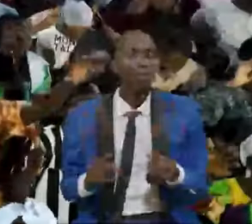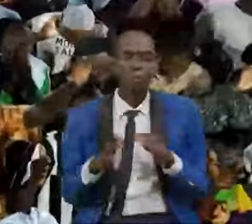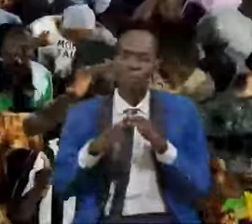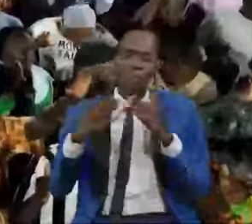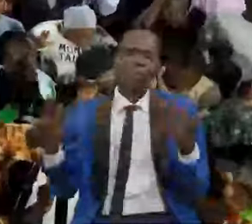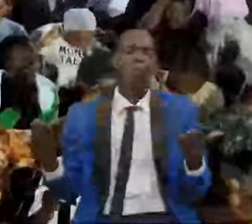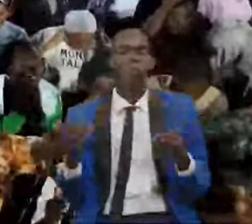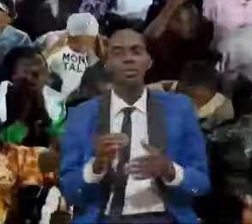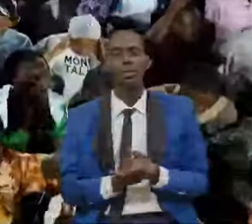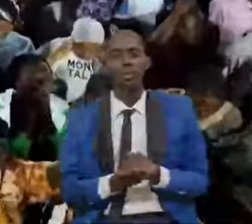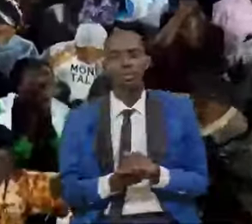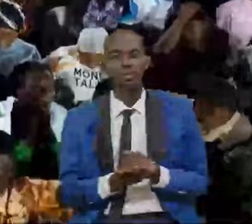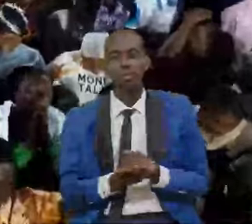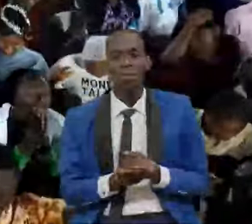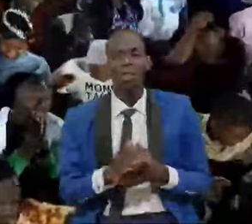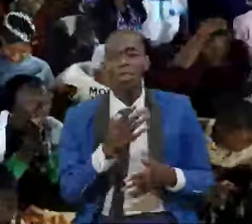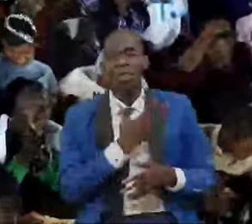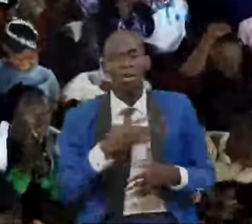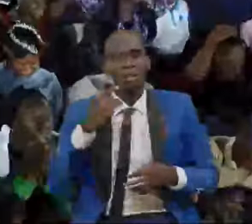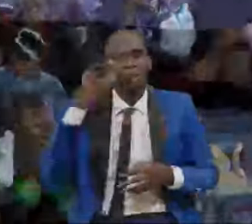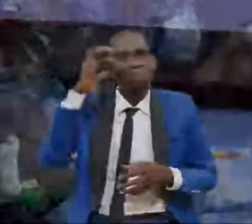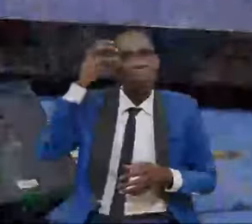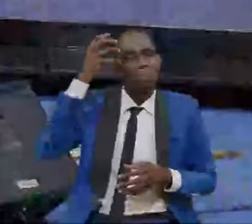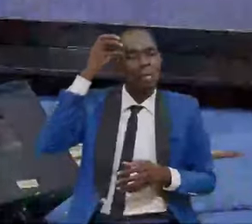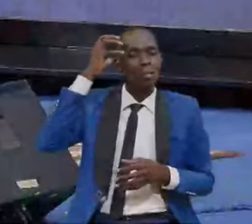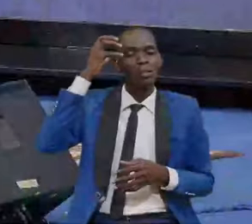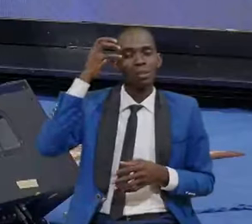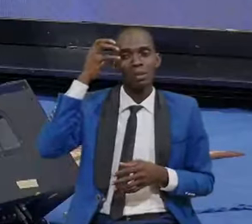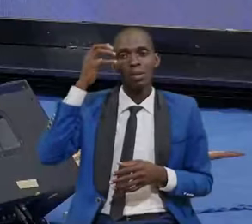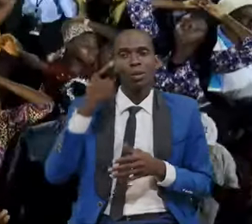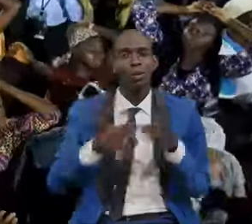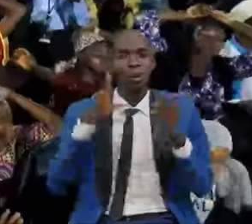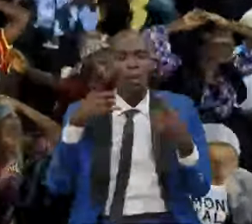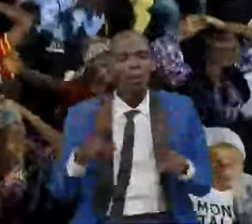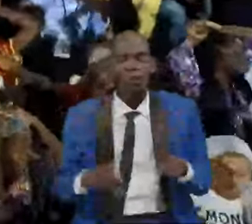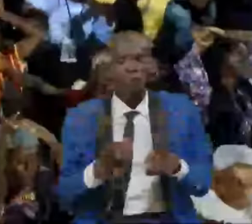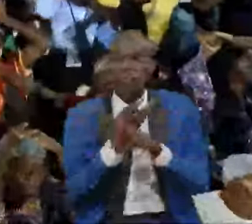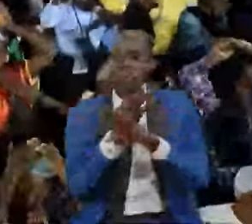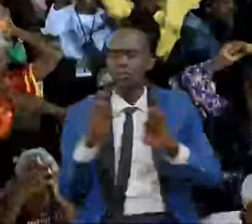soir. Et l'insanité, la folie, qu'est-ce qui va arriver ce soir?